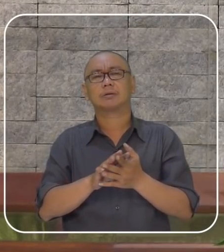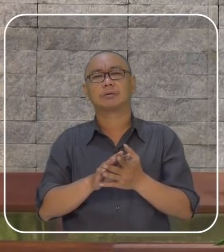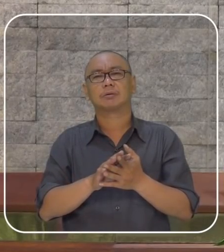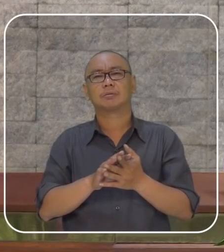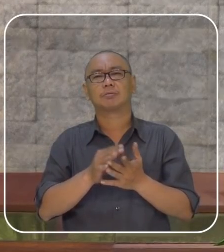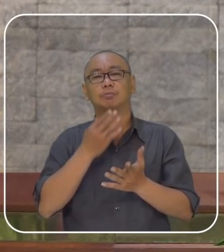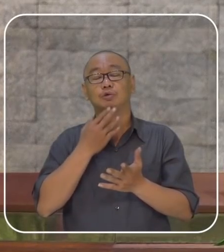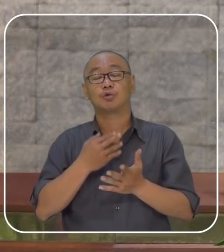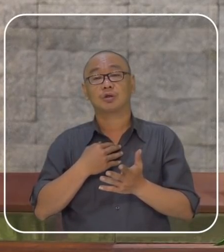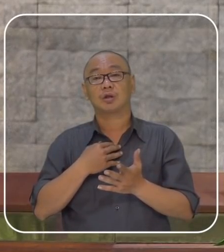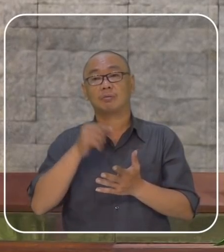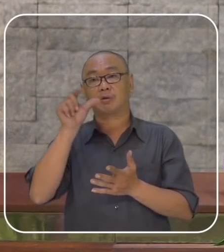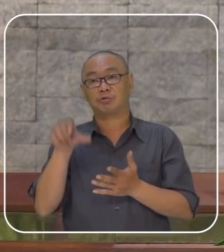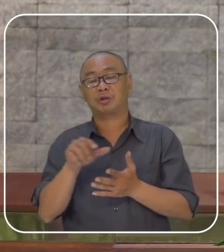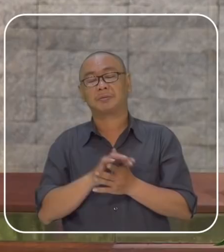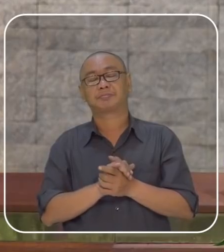dimiliki oleh manusia,